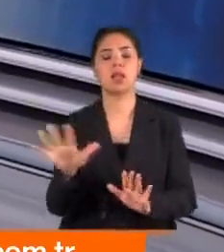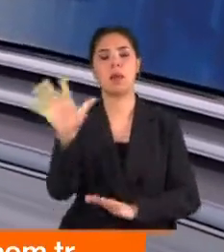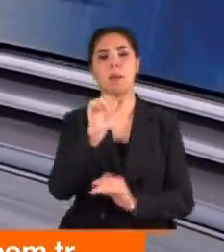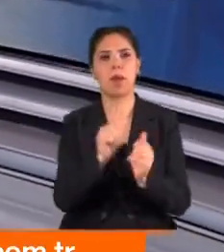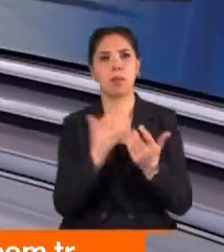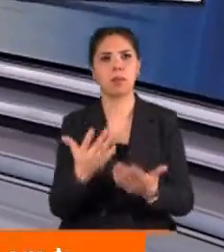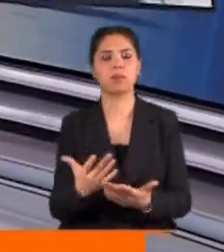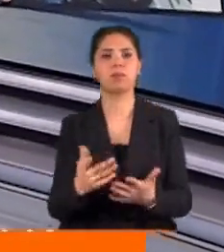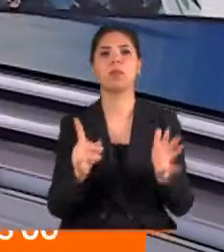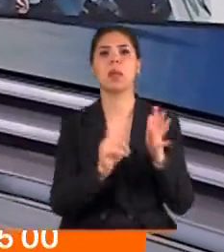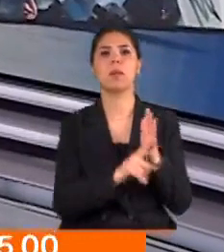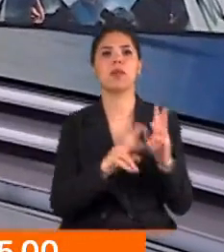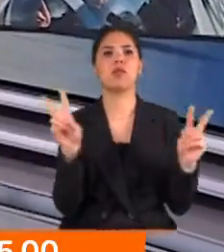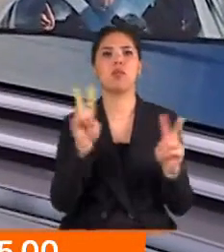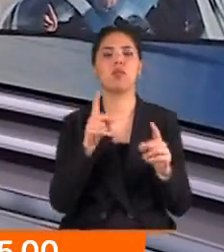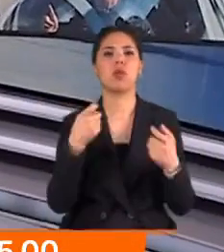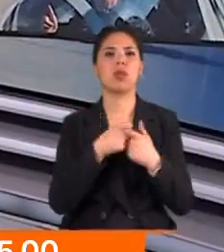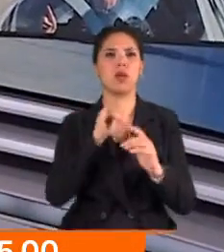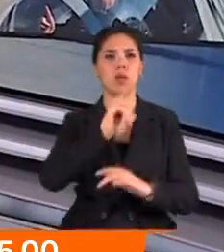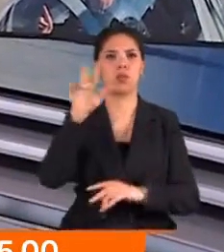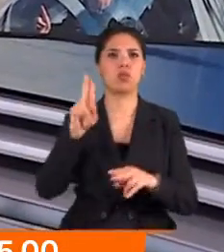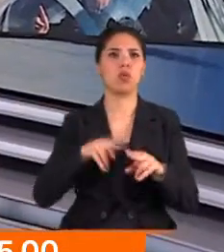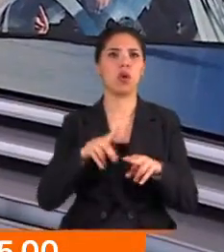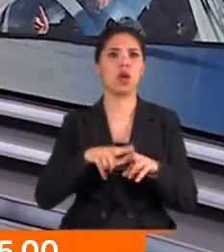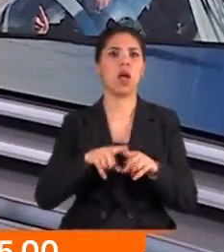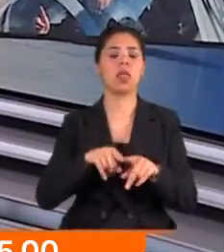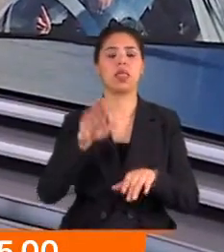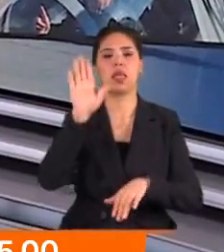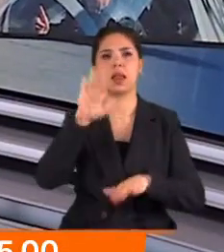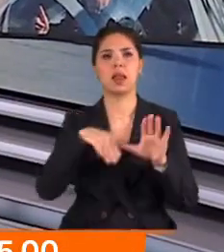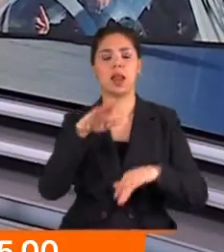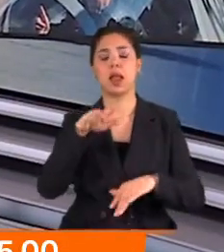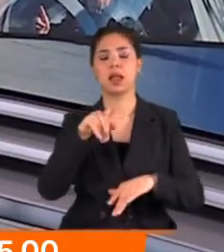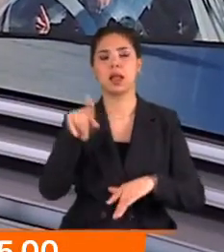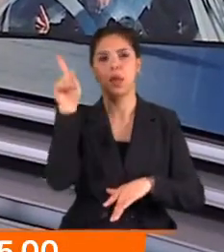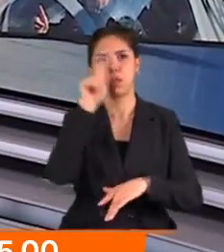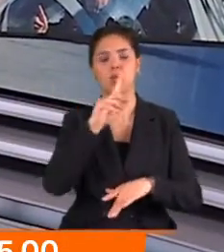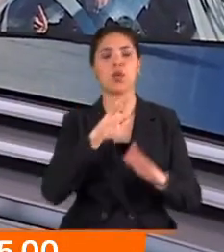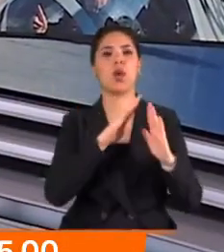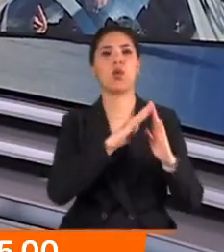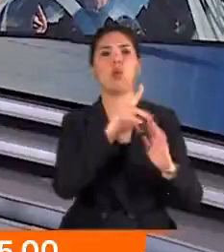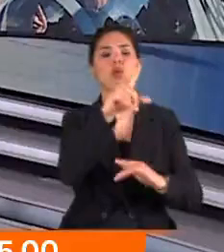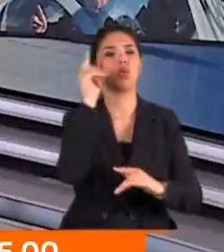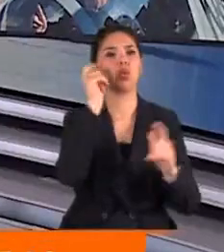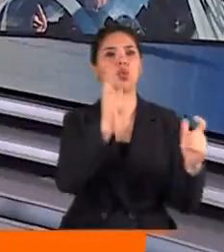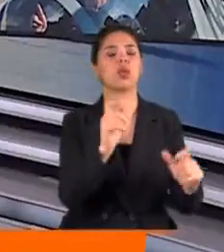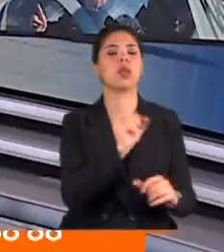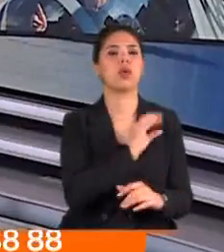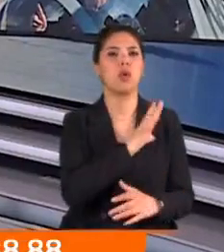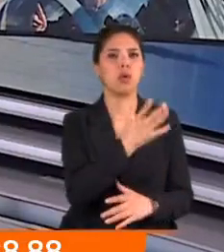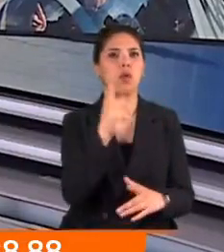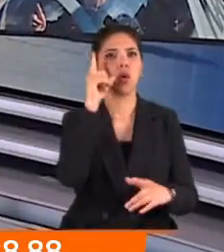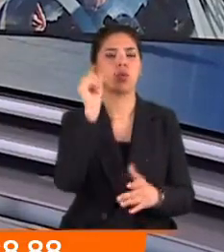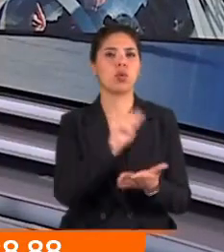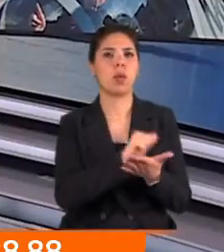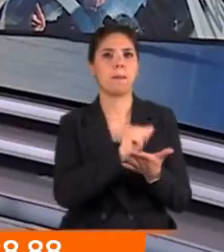birlikte. 5. nesil savaş uçağı Kaan'ın tanıtımı. Komşuda bir paniği de beraberinde getirdi Yunanistan'da. Yunanistan medyası